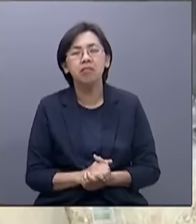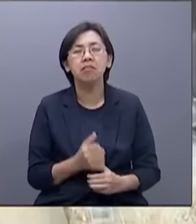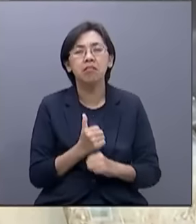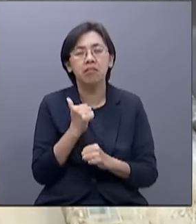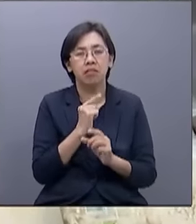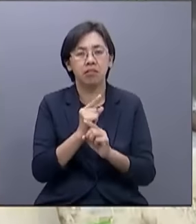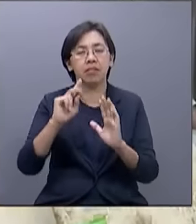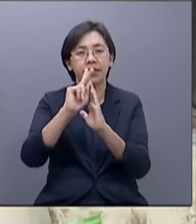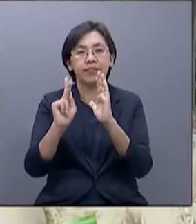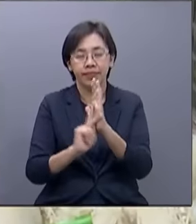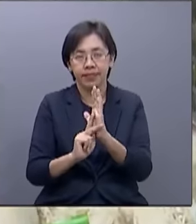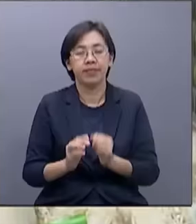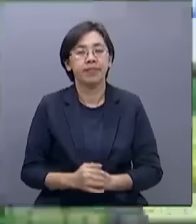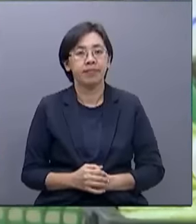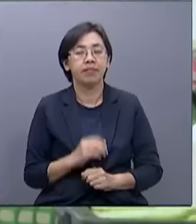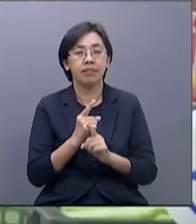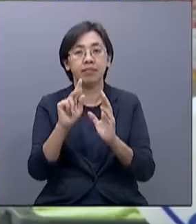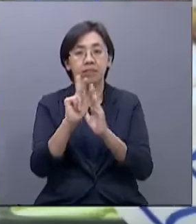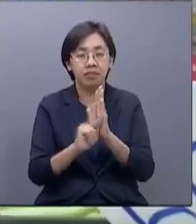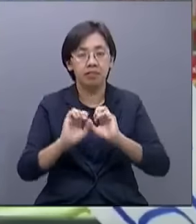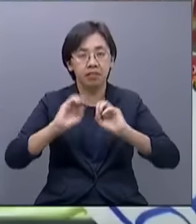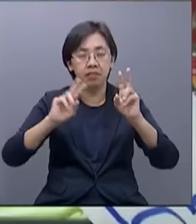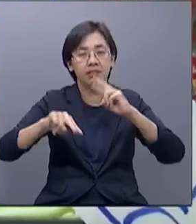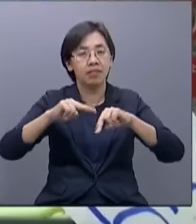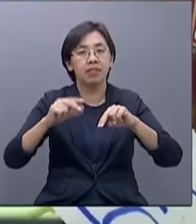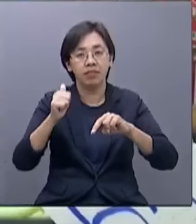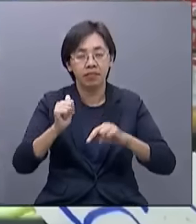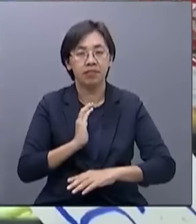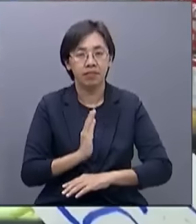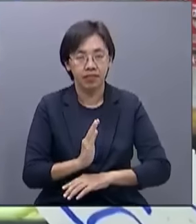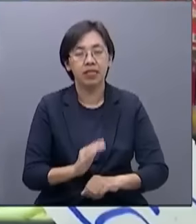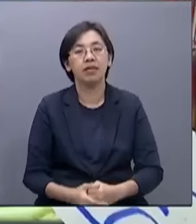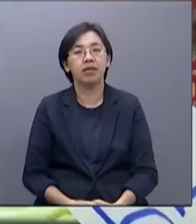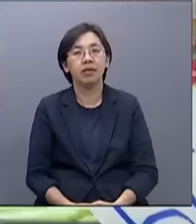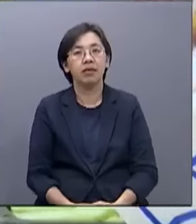ตามกฎหมายทุกอย่างนะคะแล้วก็บอกว่าโปร่งใสตรวจสอบได้แล้วก็สุจริตค่ะ